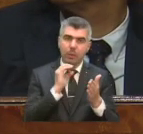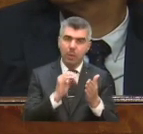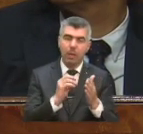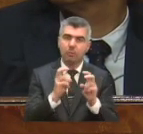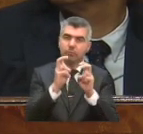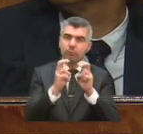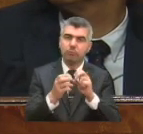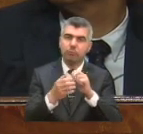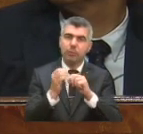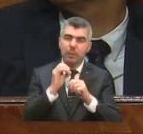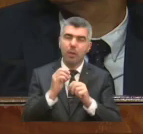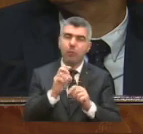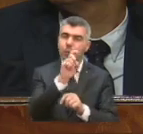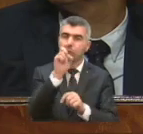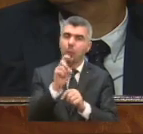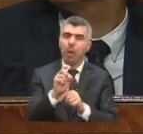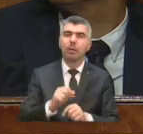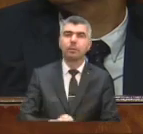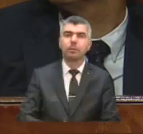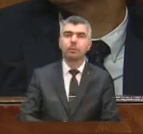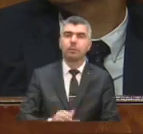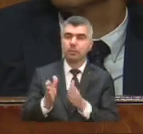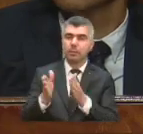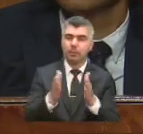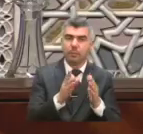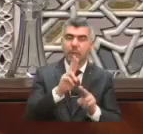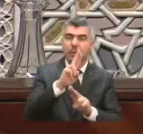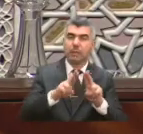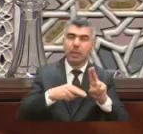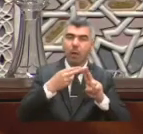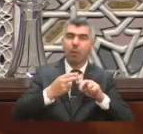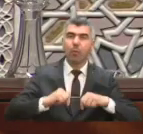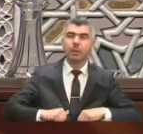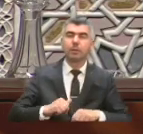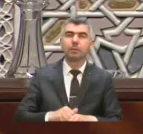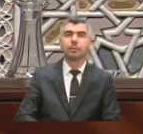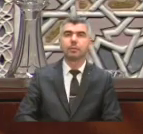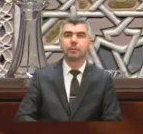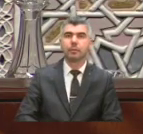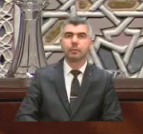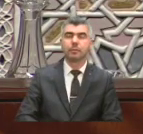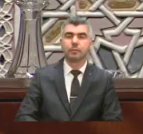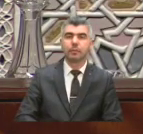هشاشة نسائلكم. جواب سيد الوزير.